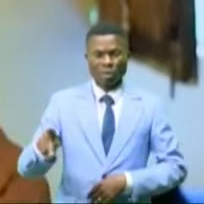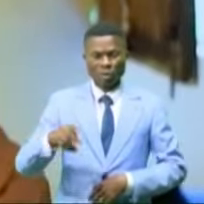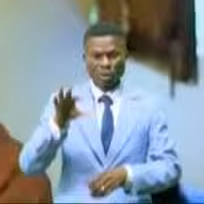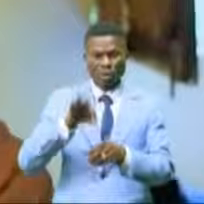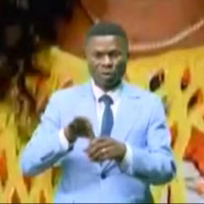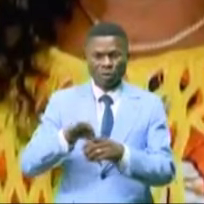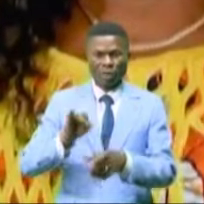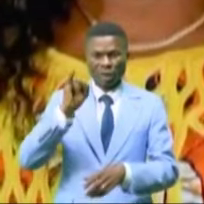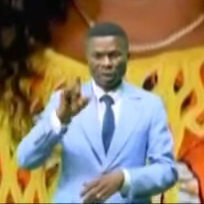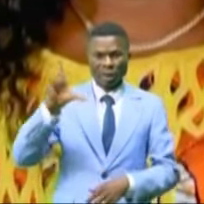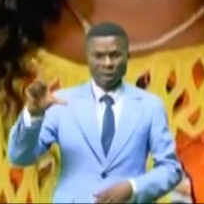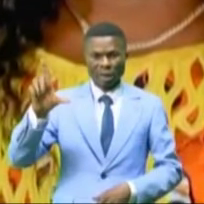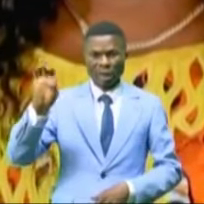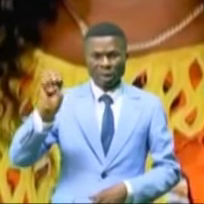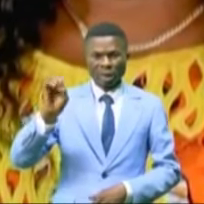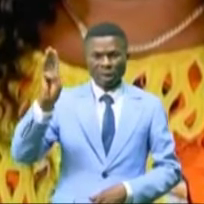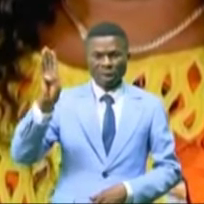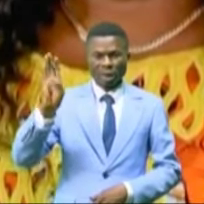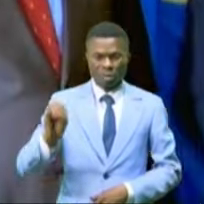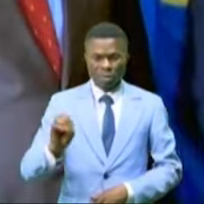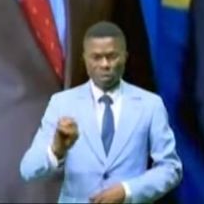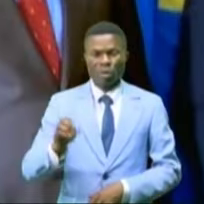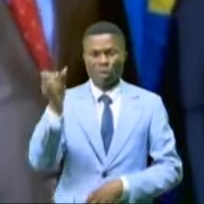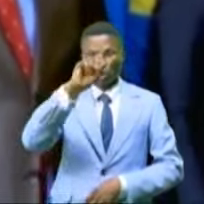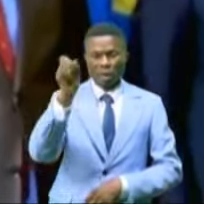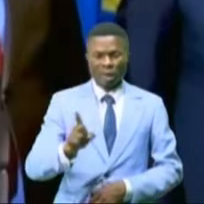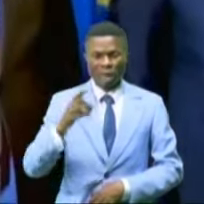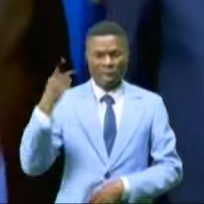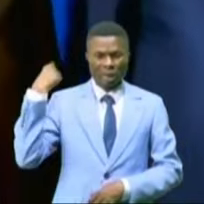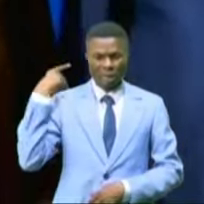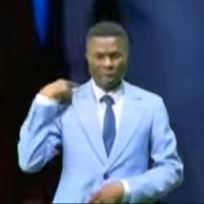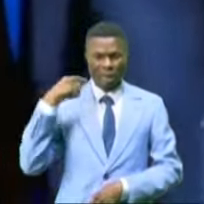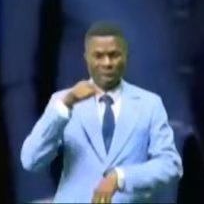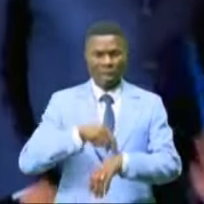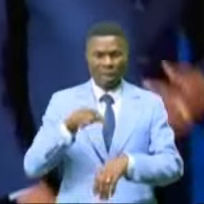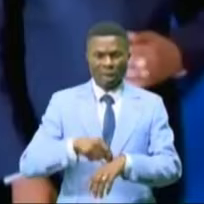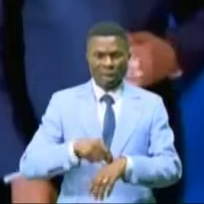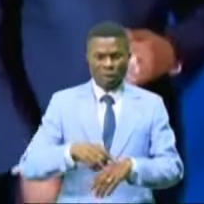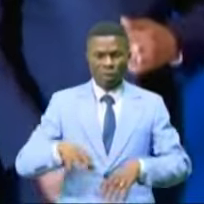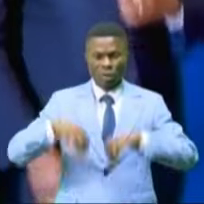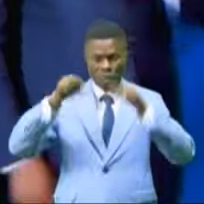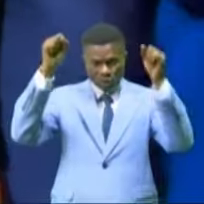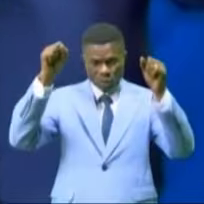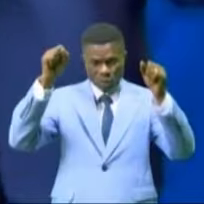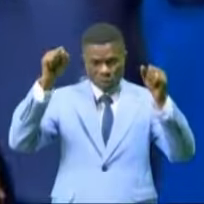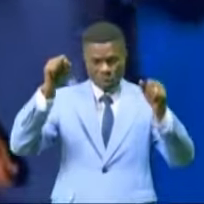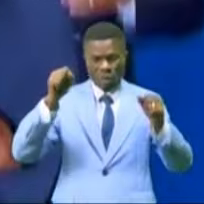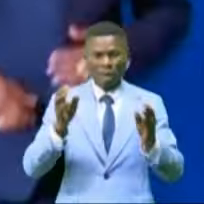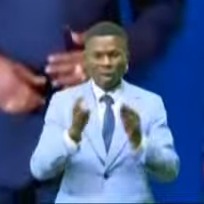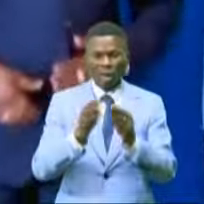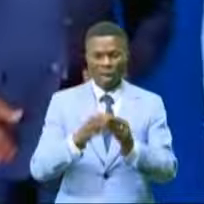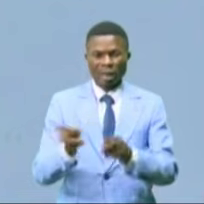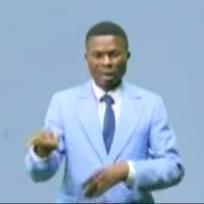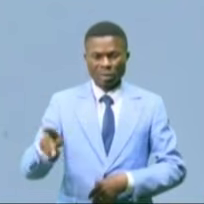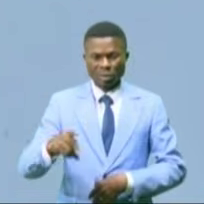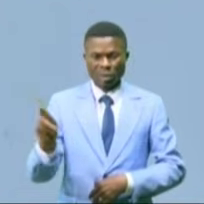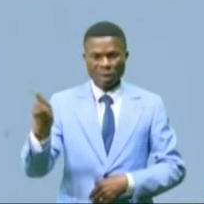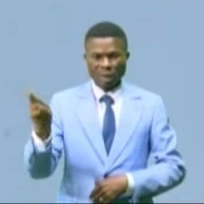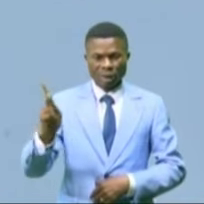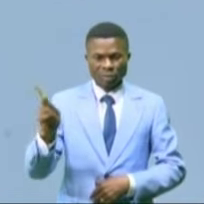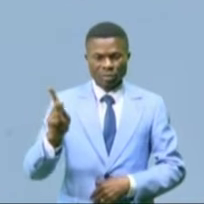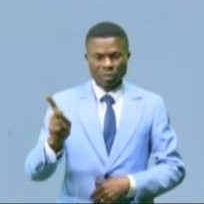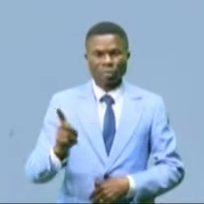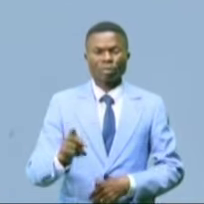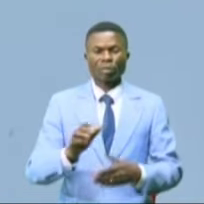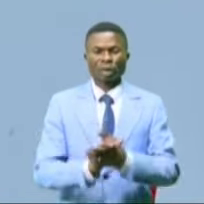Luebo, figure parmi les 30 députés provinciaux dont les mandats ont été validés fraîchement par l'Assemblée plénière du Kasaï, qui a émis